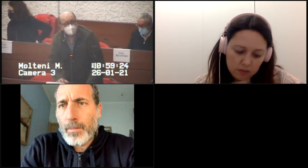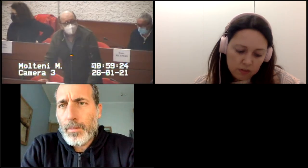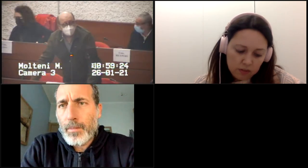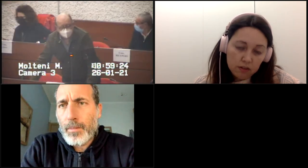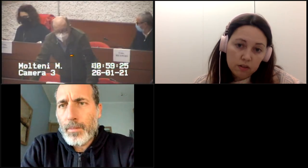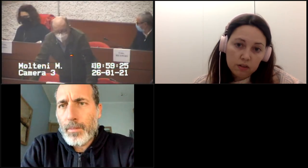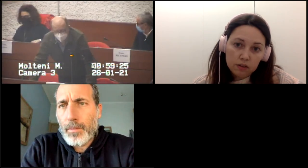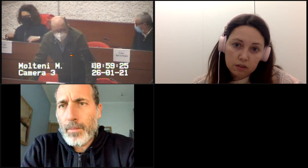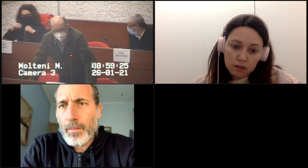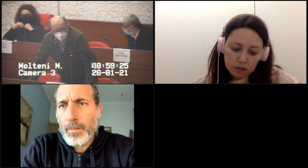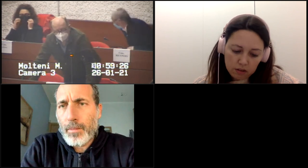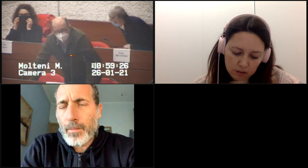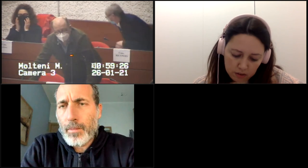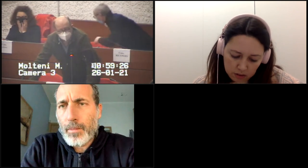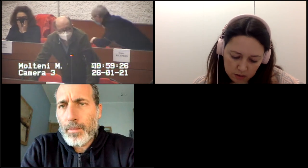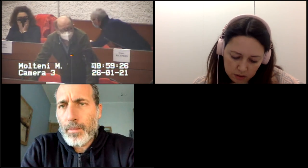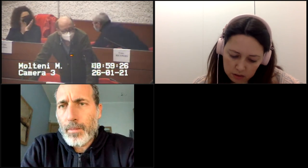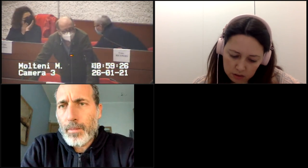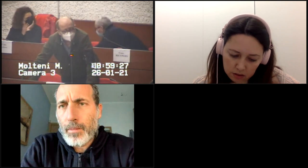Grazie Presidente.